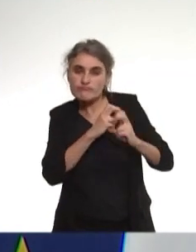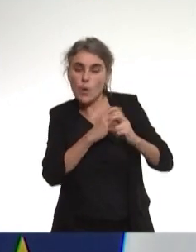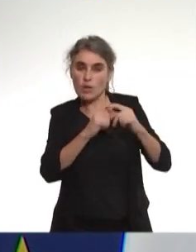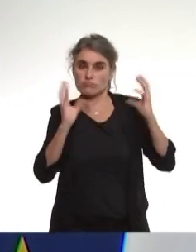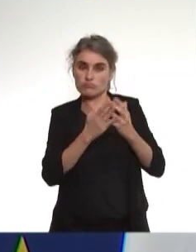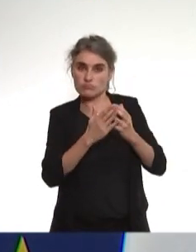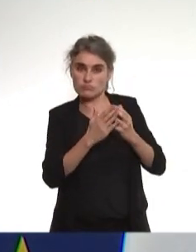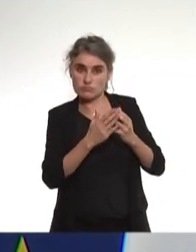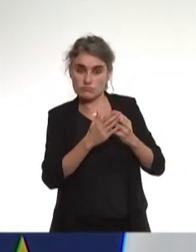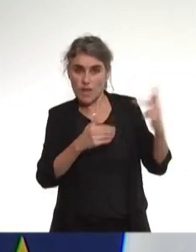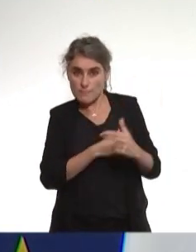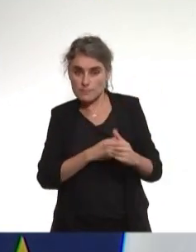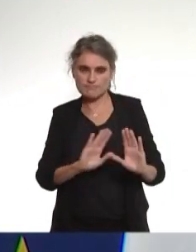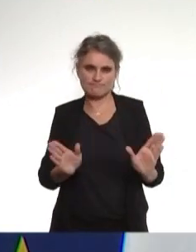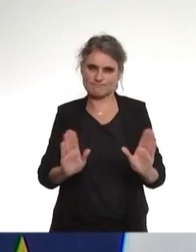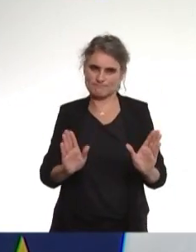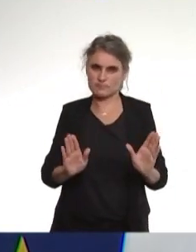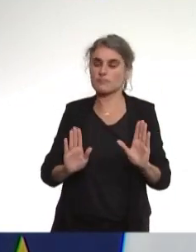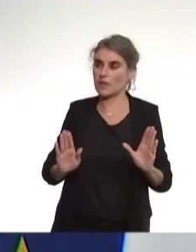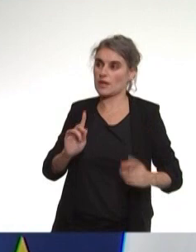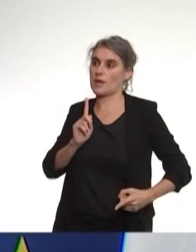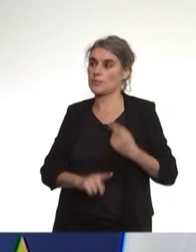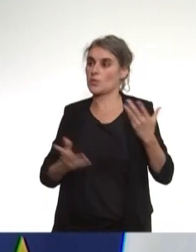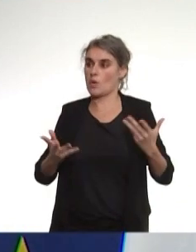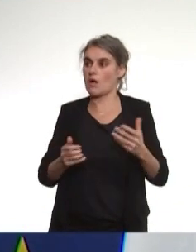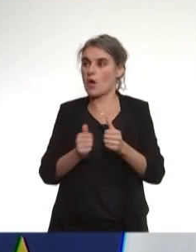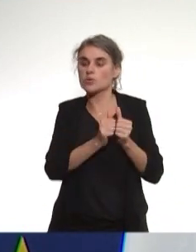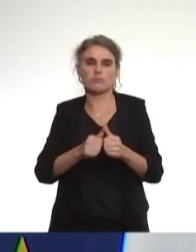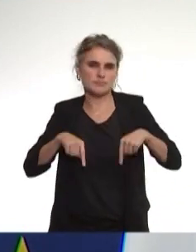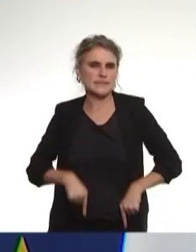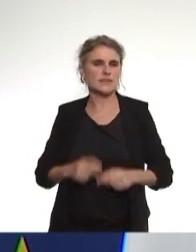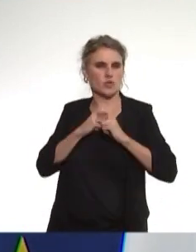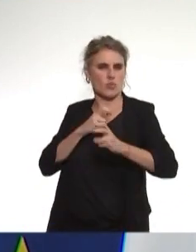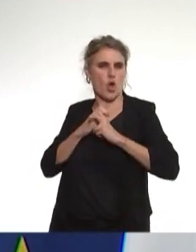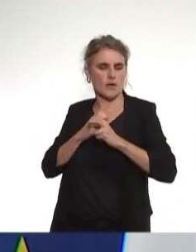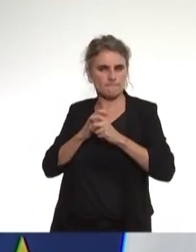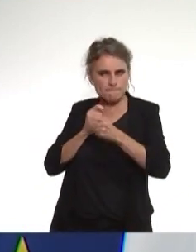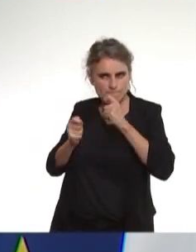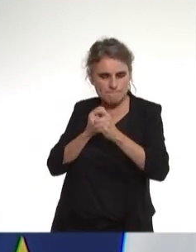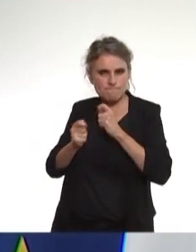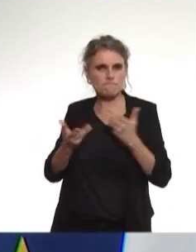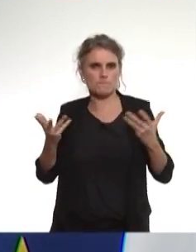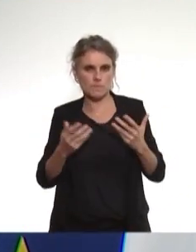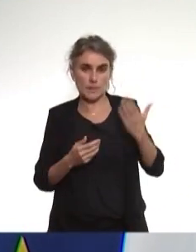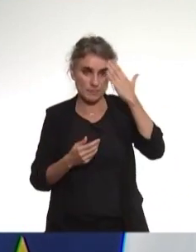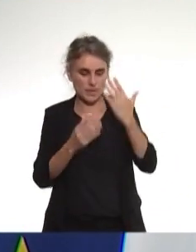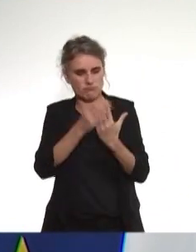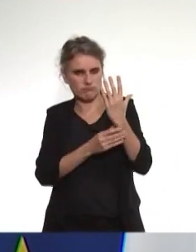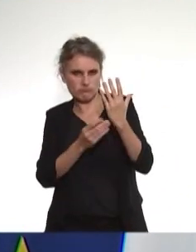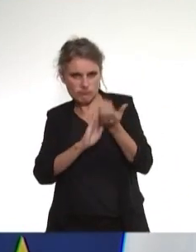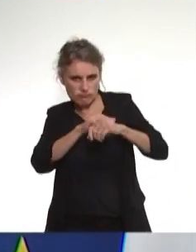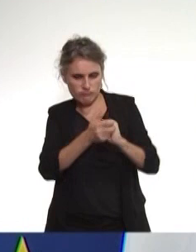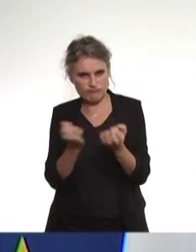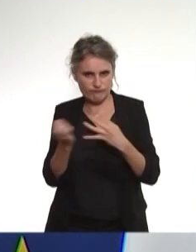ces questions-là faire en sorte qu'en respectant les gestes barrière en ayant les mains propres en existait en utilisant du gel hydroalcoolique en gardant le masque en toutes